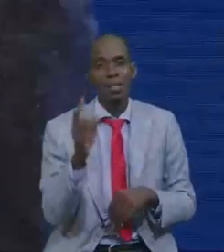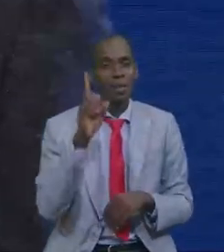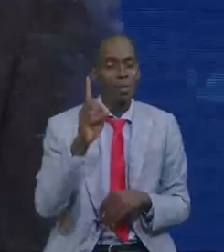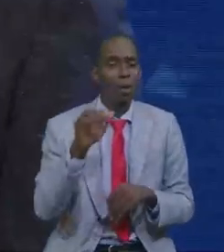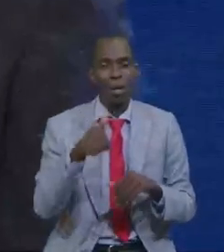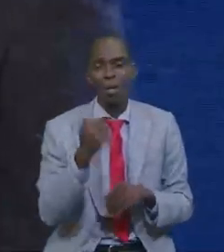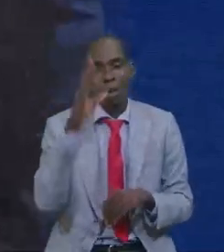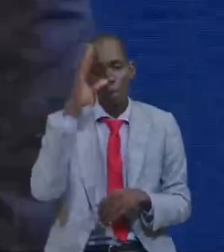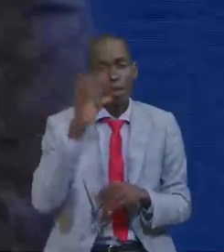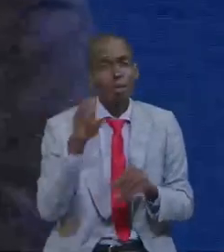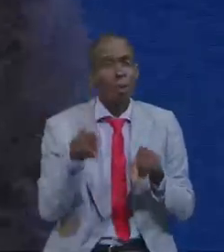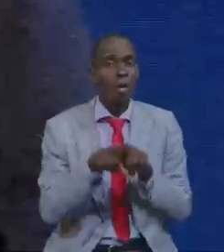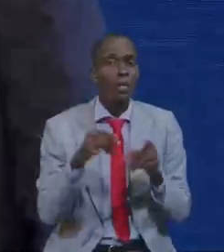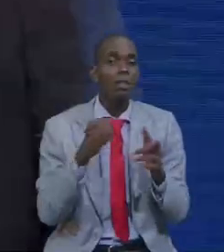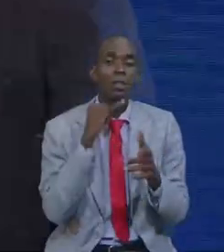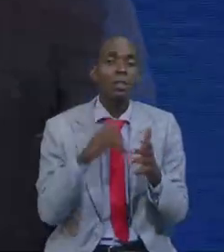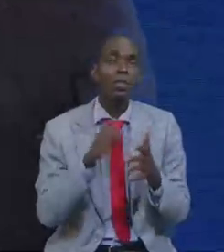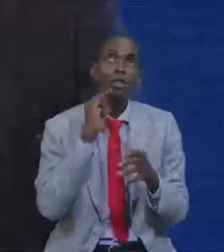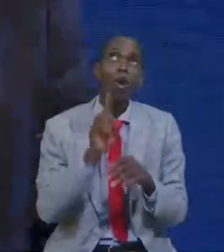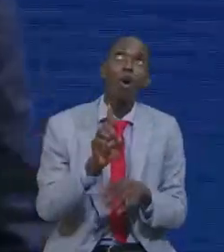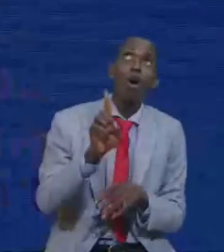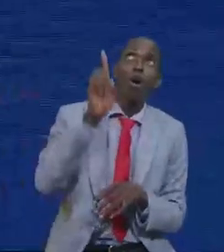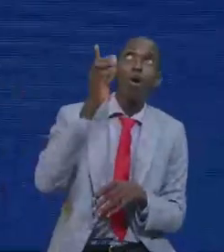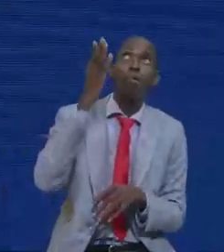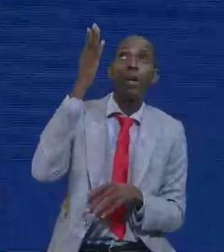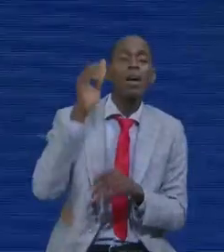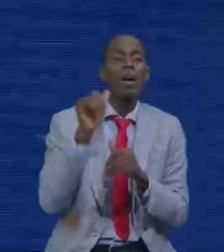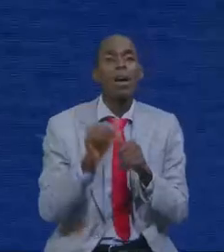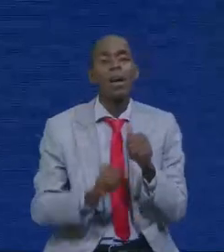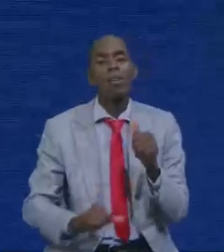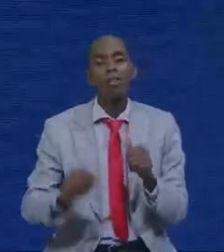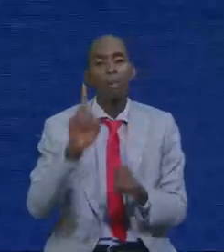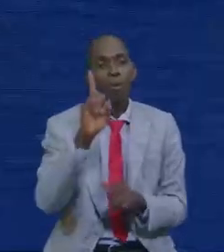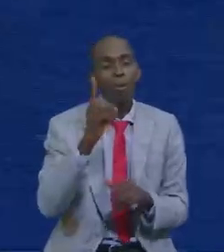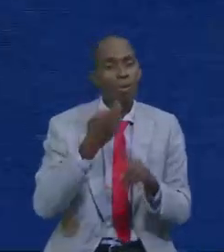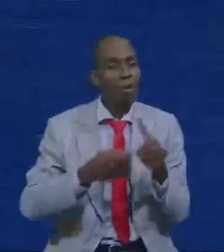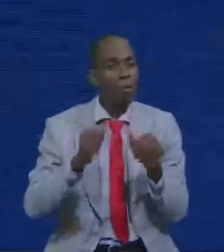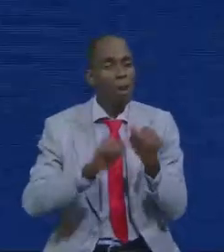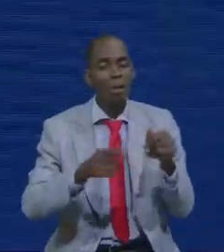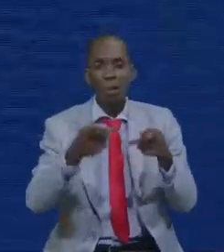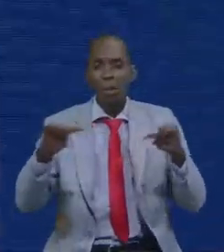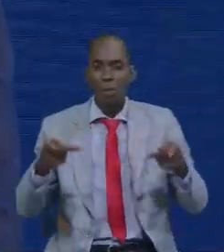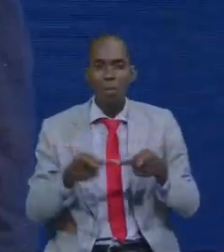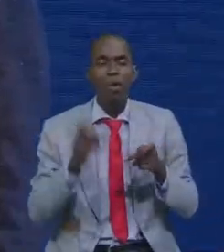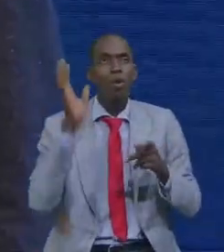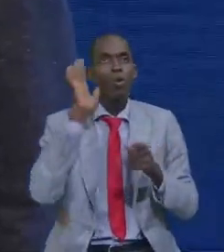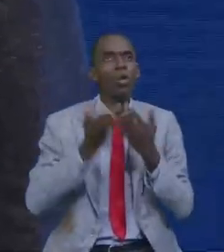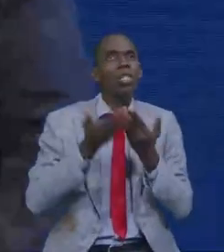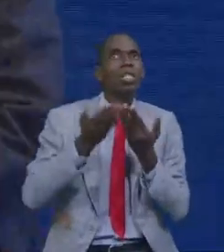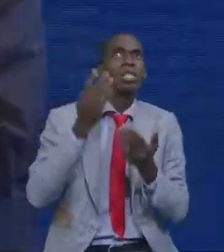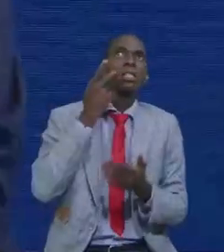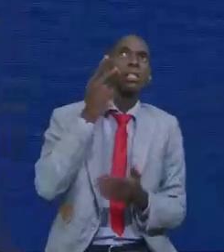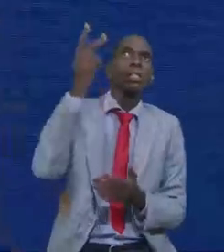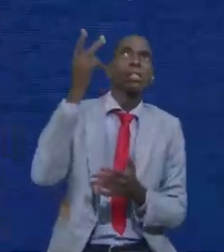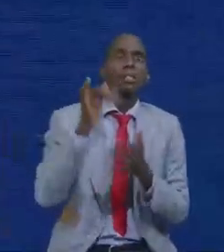haut, tous ceux qui sont de partout pourraient lever les yeux pour